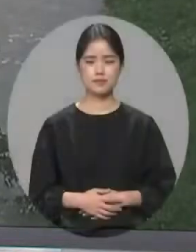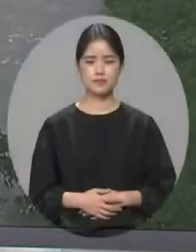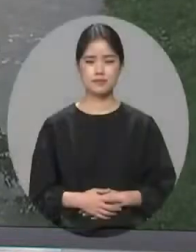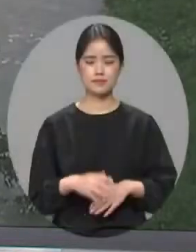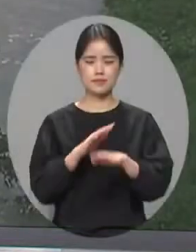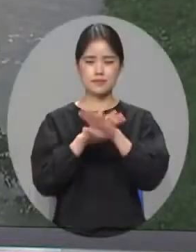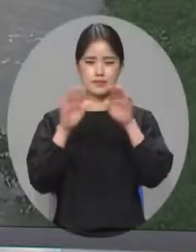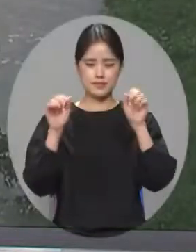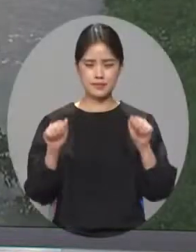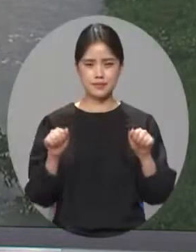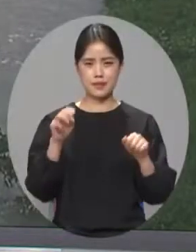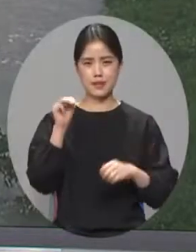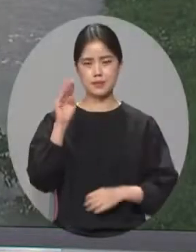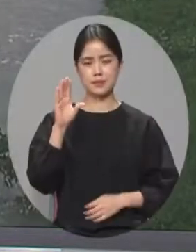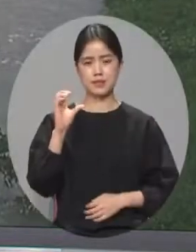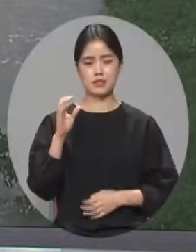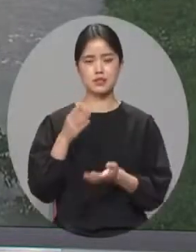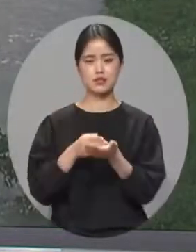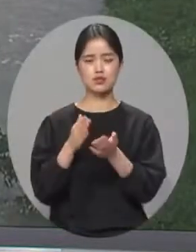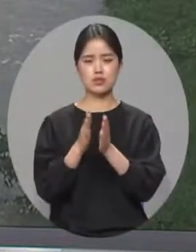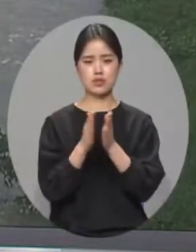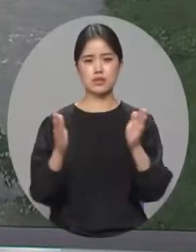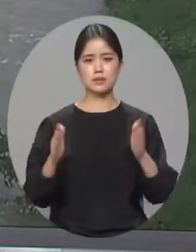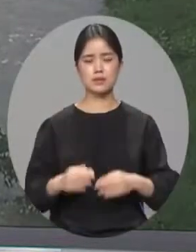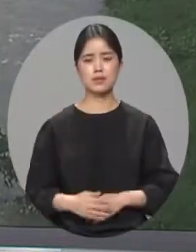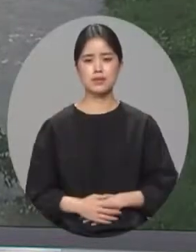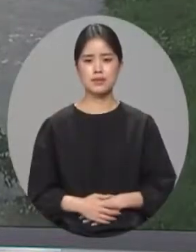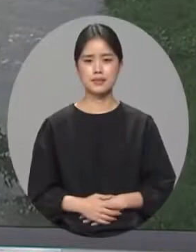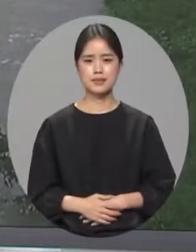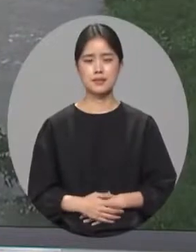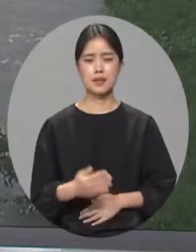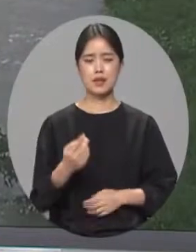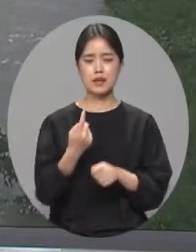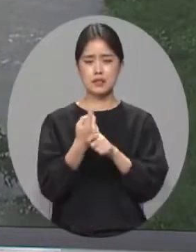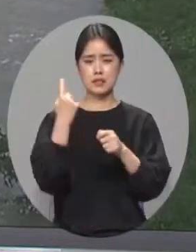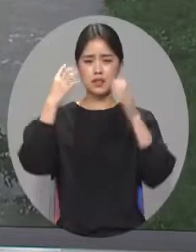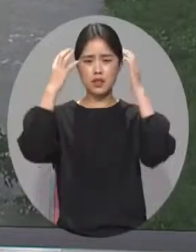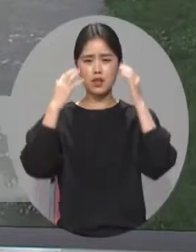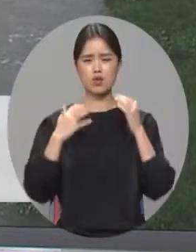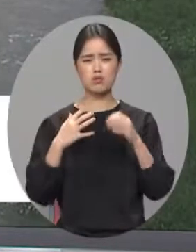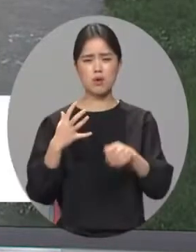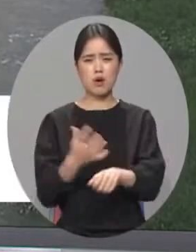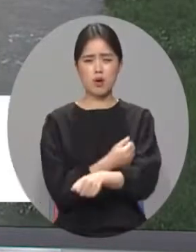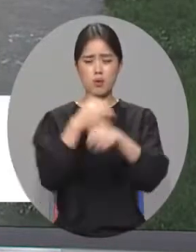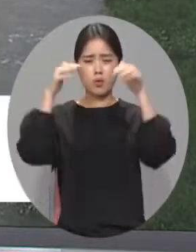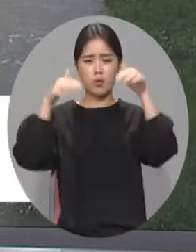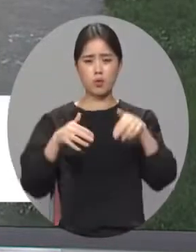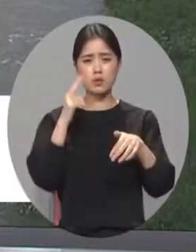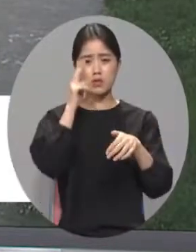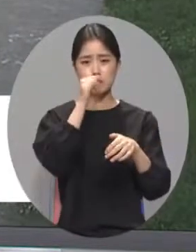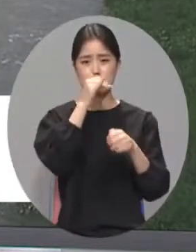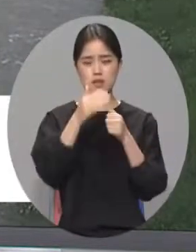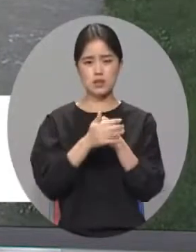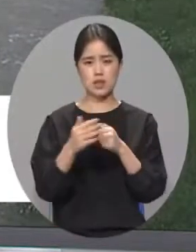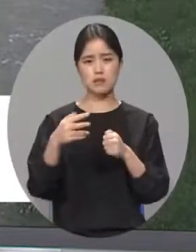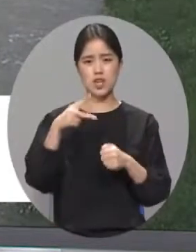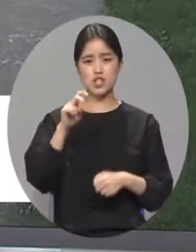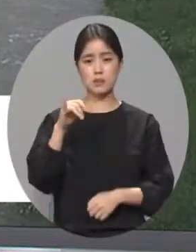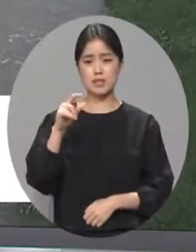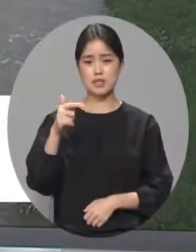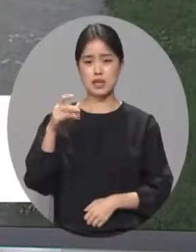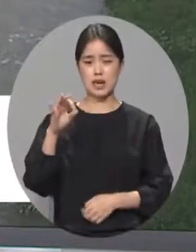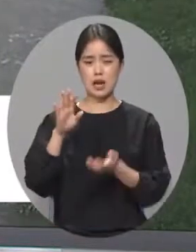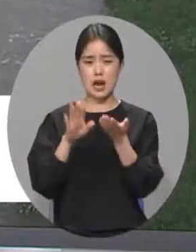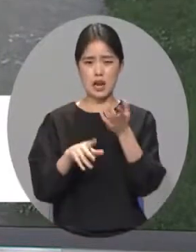여러분 안녕하십니까? 전주 MBC 뉴스데스크 시작하겠습니다. 지난해 여름 기록적인 폭우에 특히 섬진강 하류